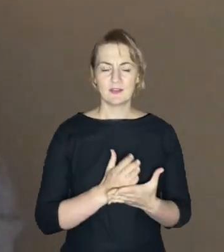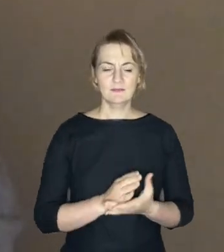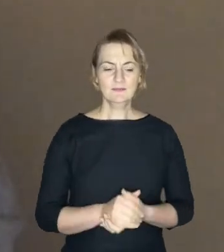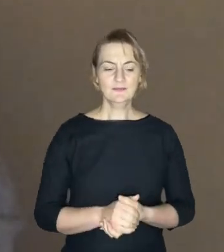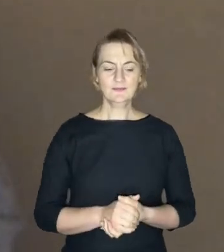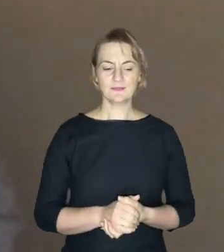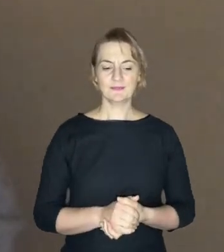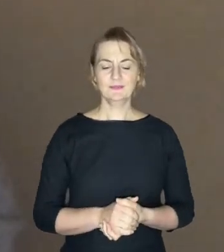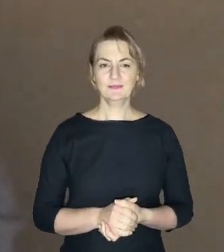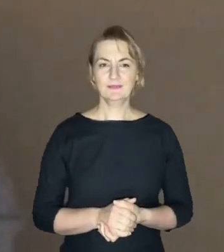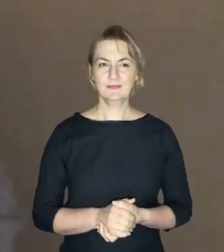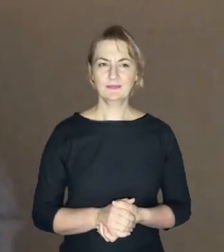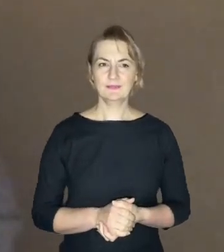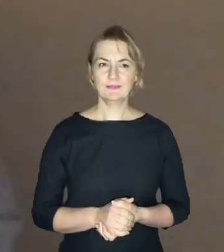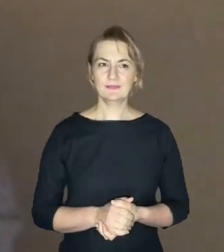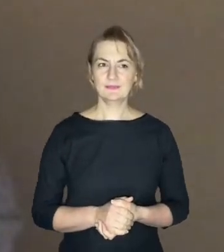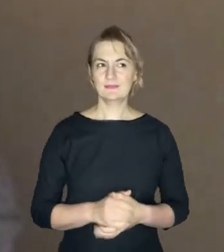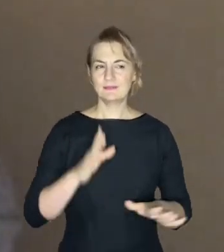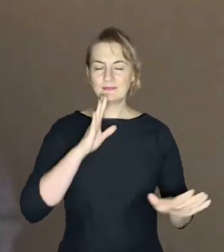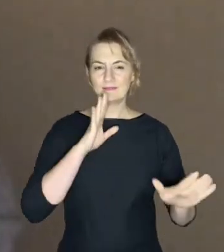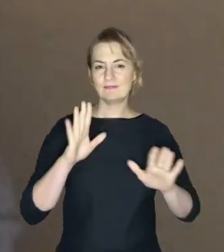wiesz, to, tak jak to jest w tej